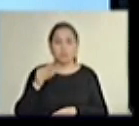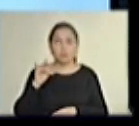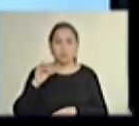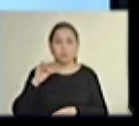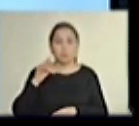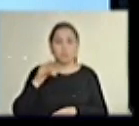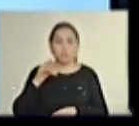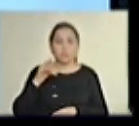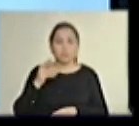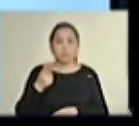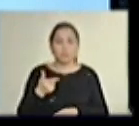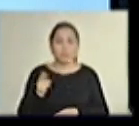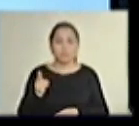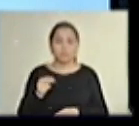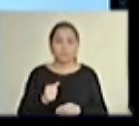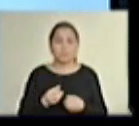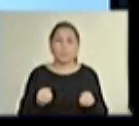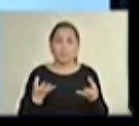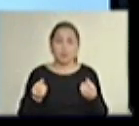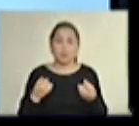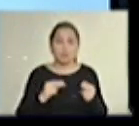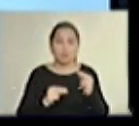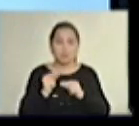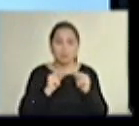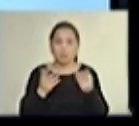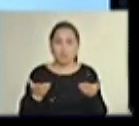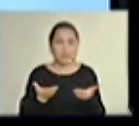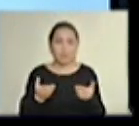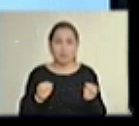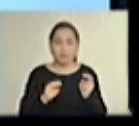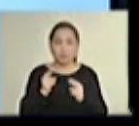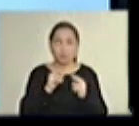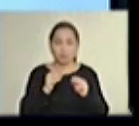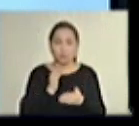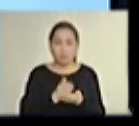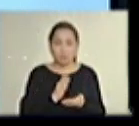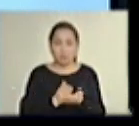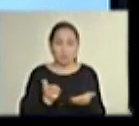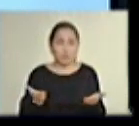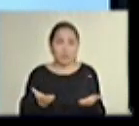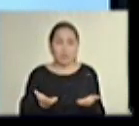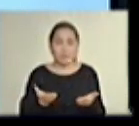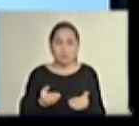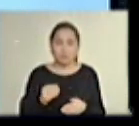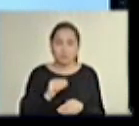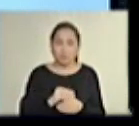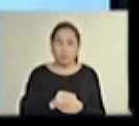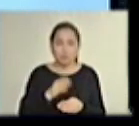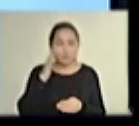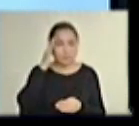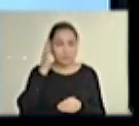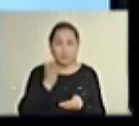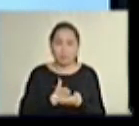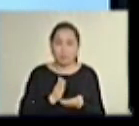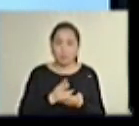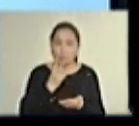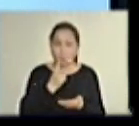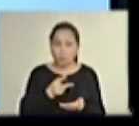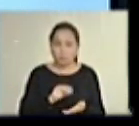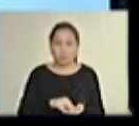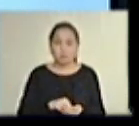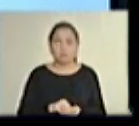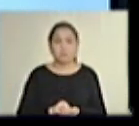bo'lamiz. Demak, ular qanday yasaladi, ular qanday tuzilishga ega va ular qanday vazifalarni bajaradi, birma-bir hammasini ko'rib